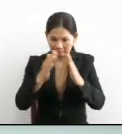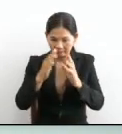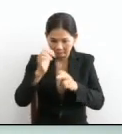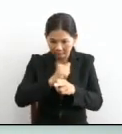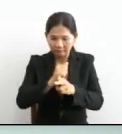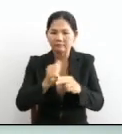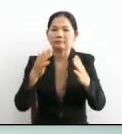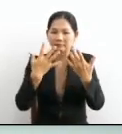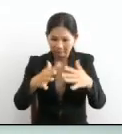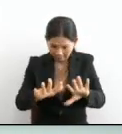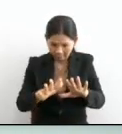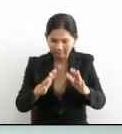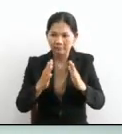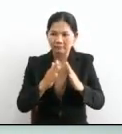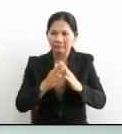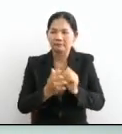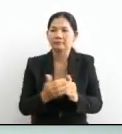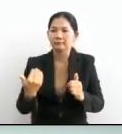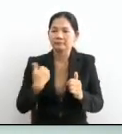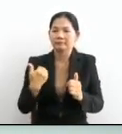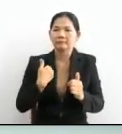con thôi nập tiệt đài được tế.